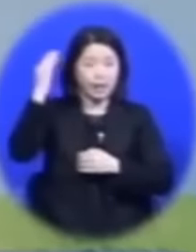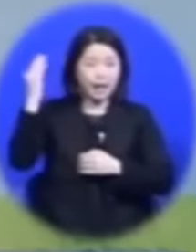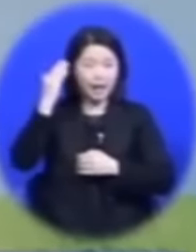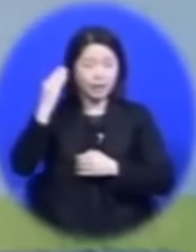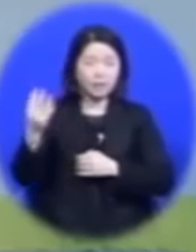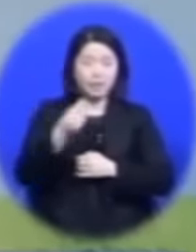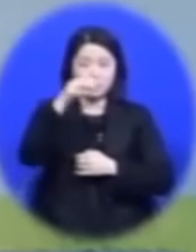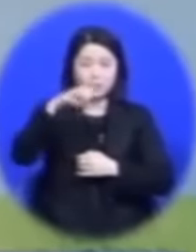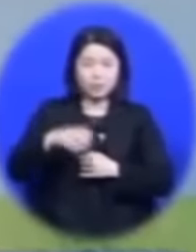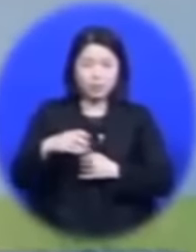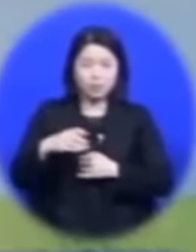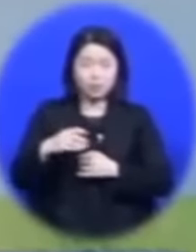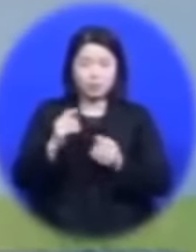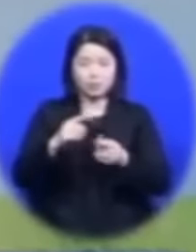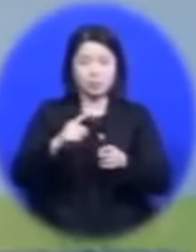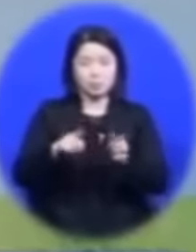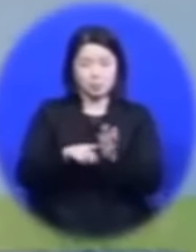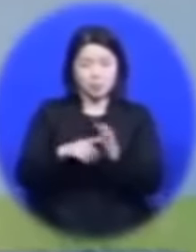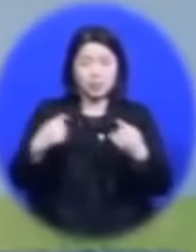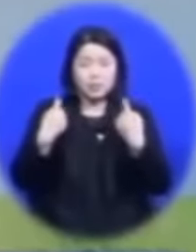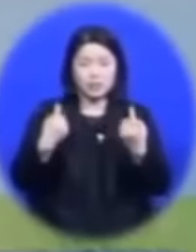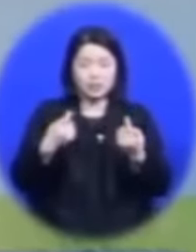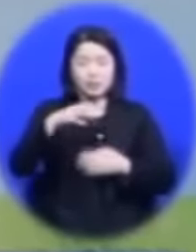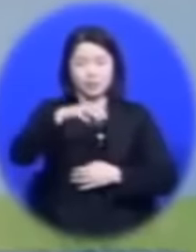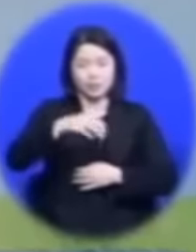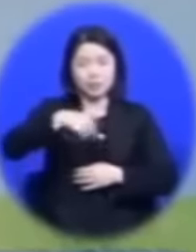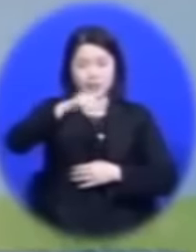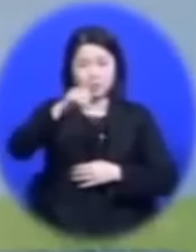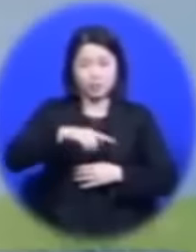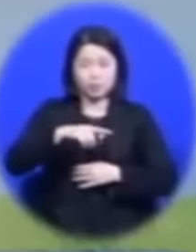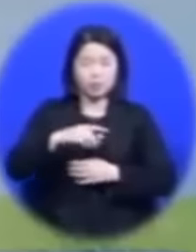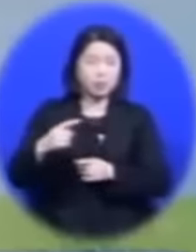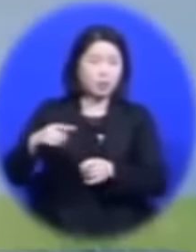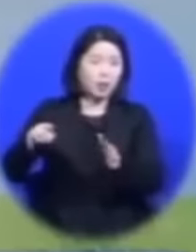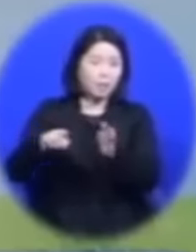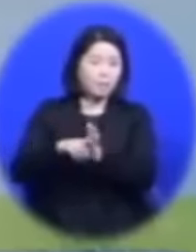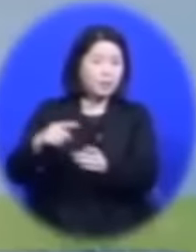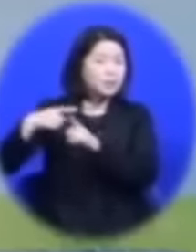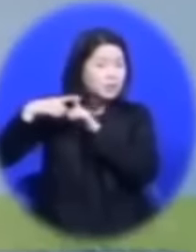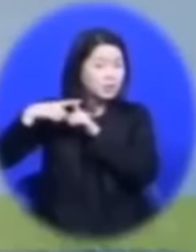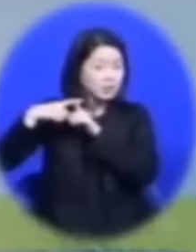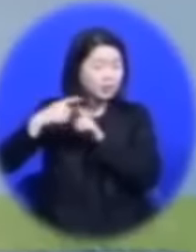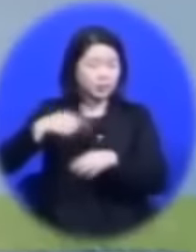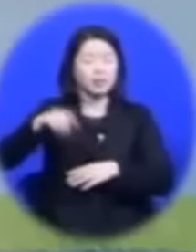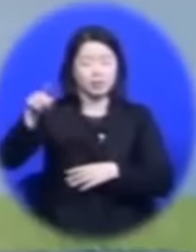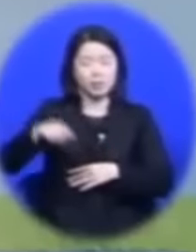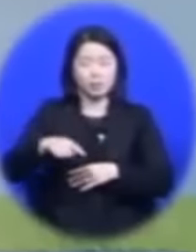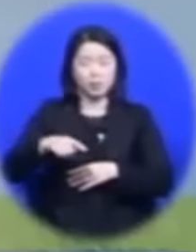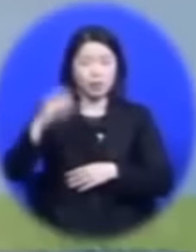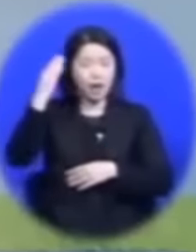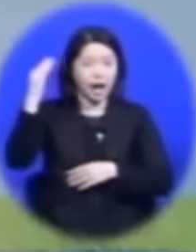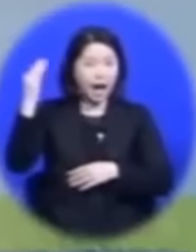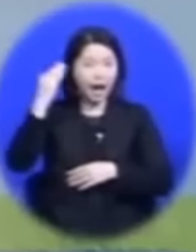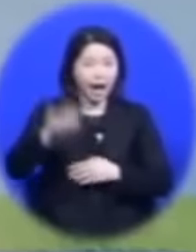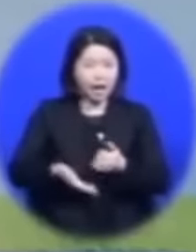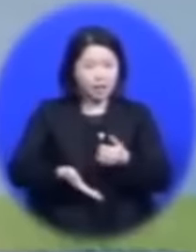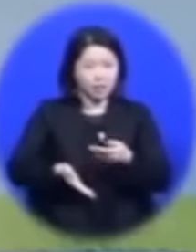다녀왔는데 순교지를 다녀온 겁니다. 우리 한국 선교 초창기에 또 일제시대